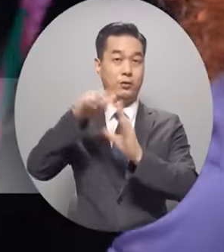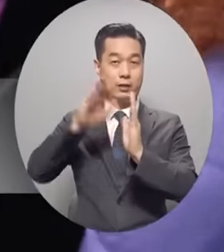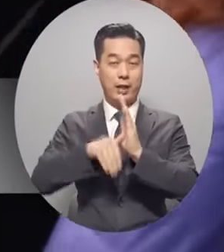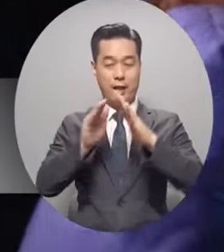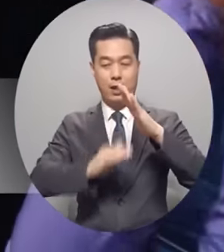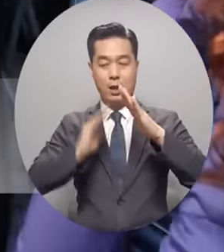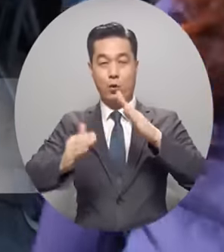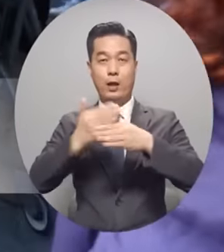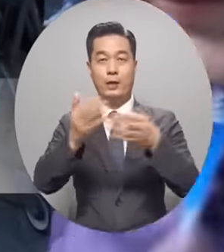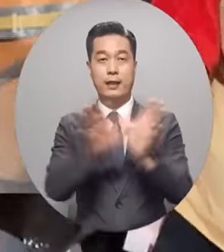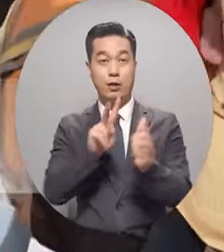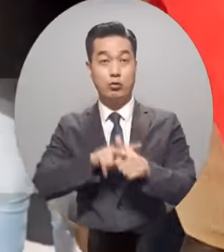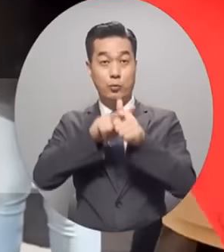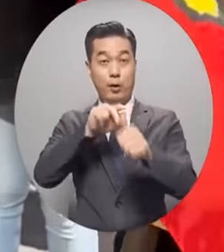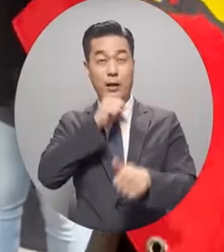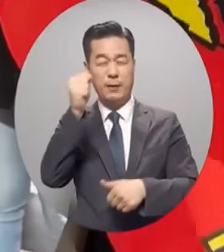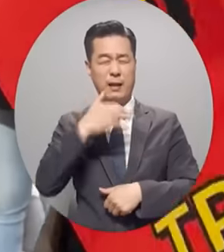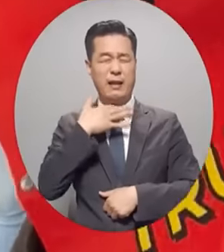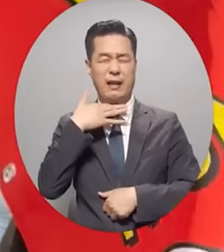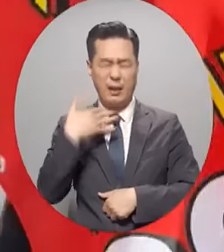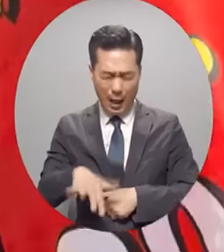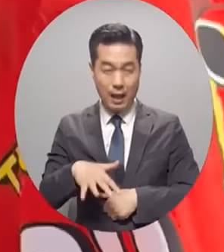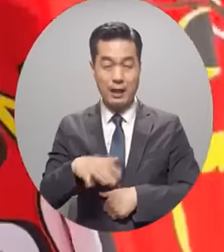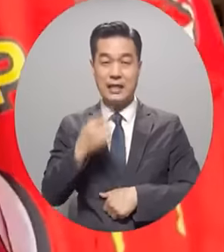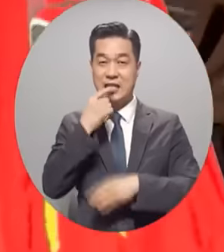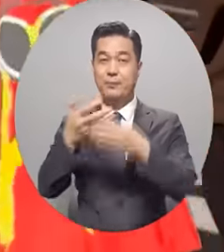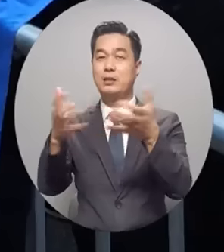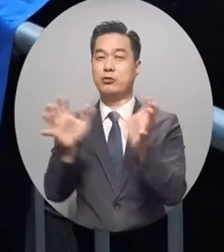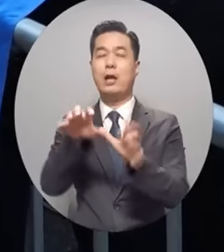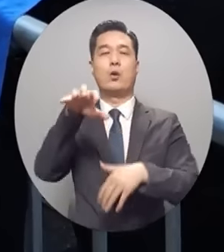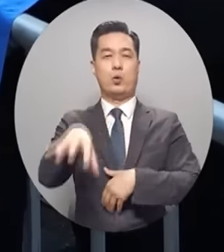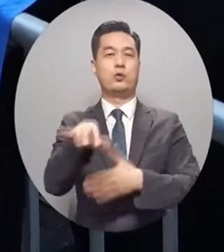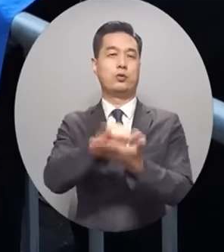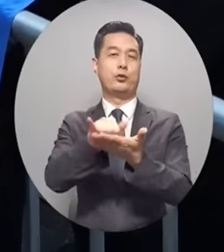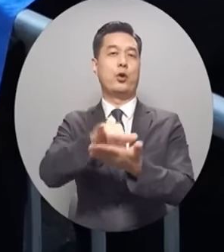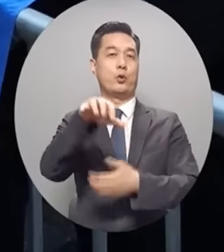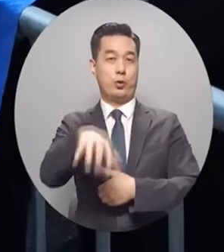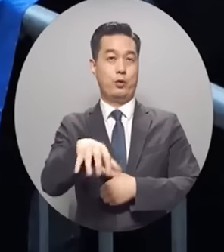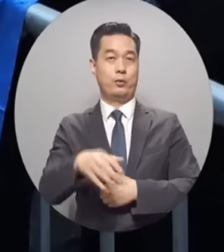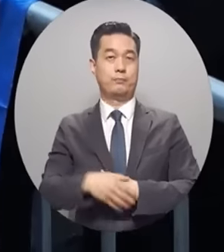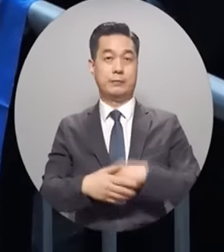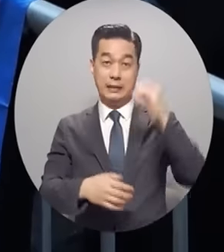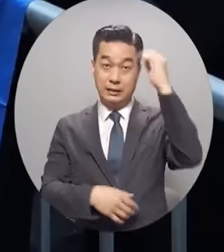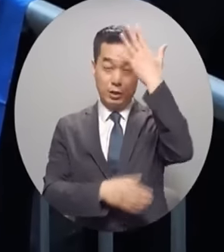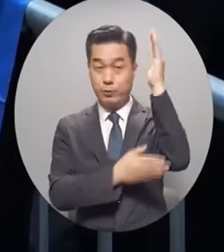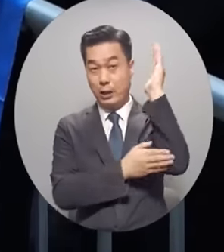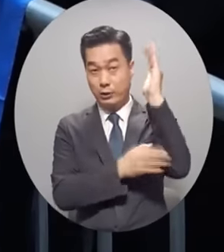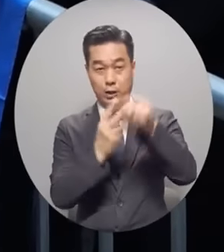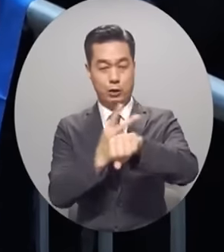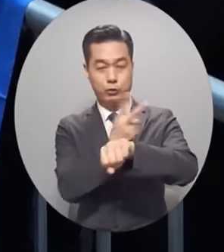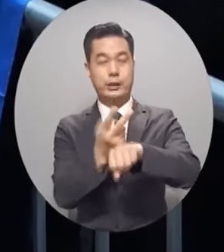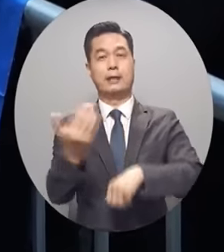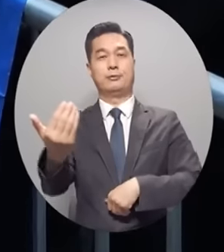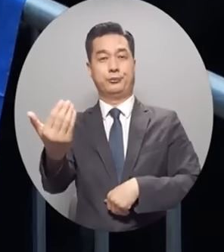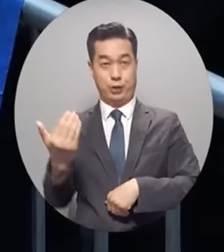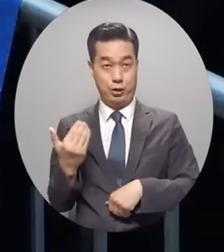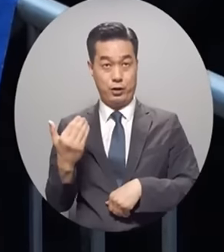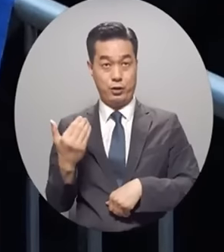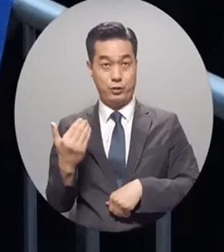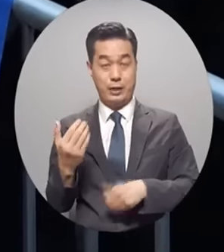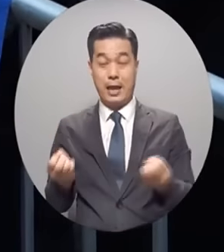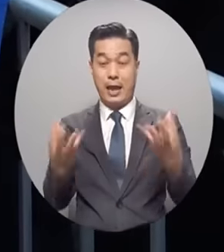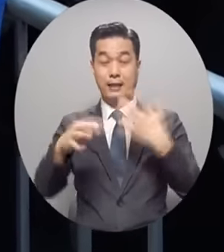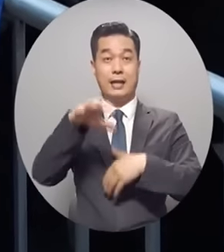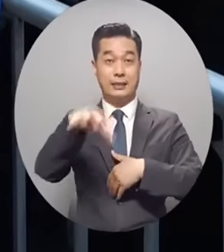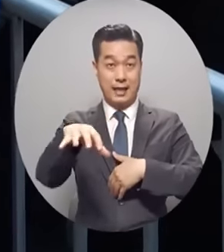적 없는 민주당 텃밭을 찾아간 겁니다. 트럼프 연설이 시작하기 2시간 전입니다. 행사장 입구에서